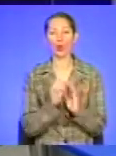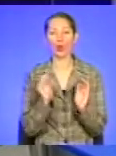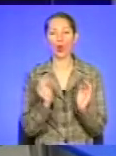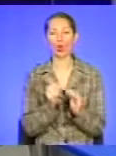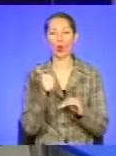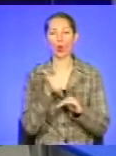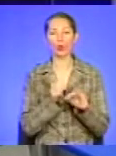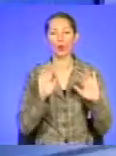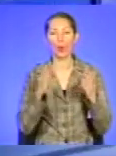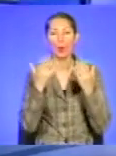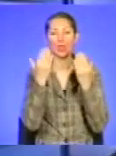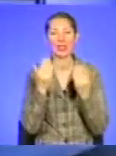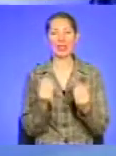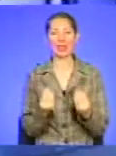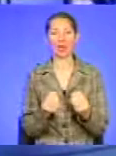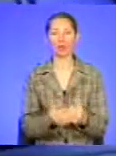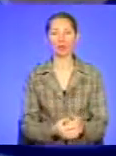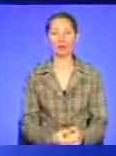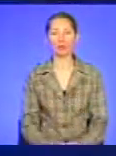дня.